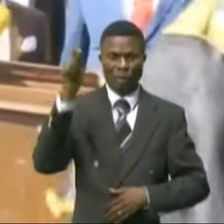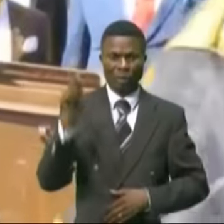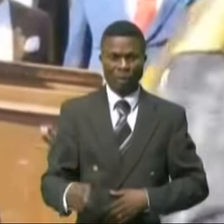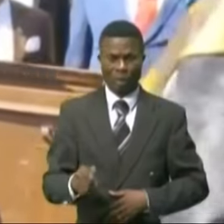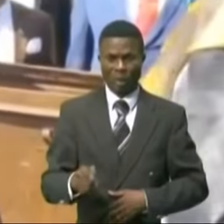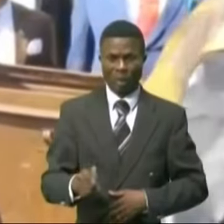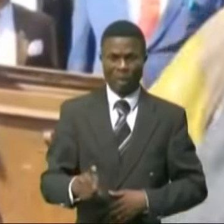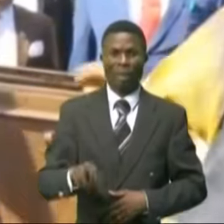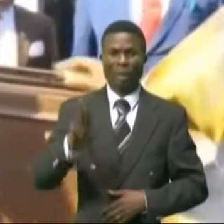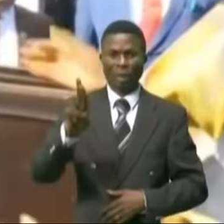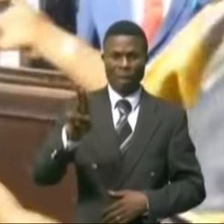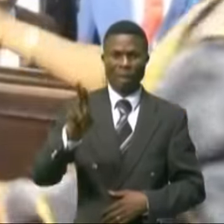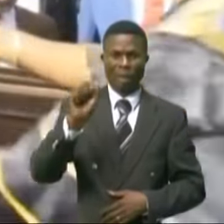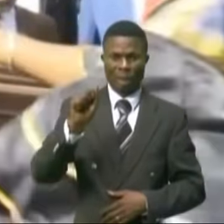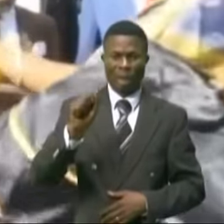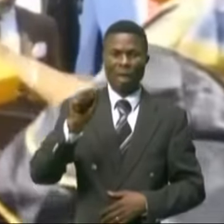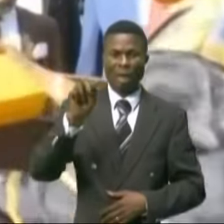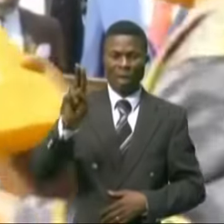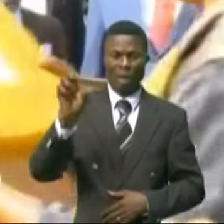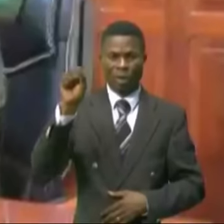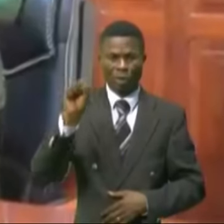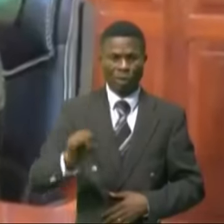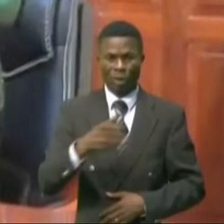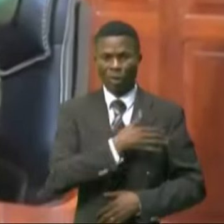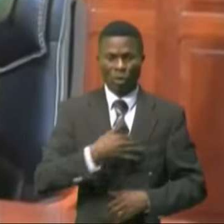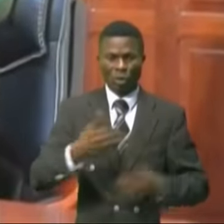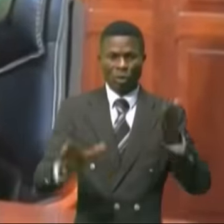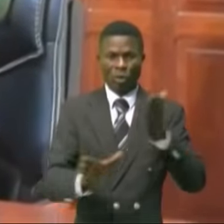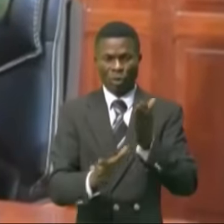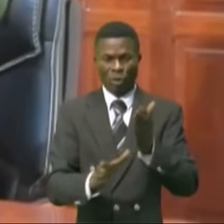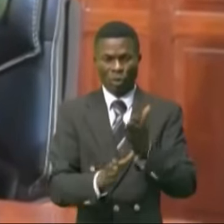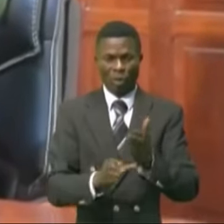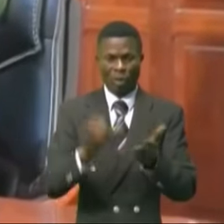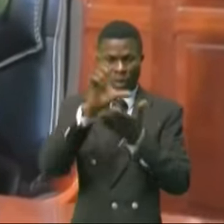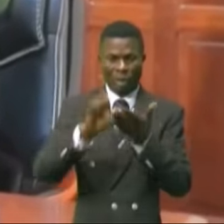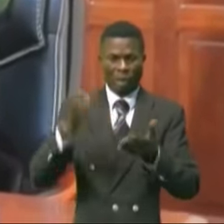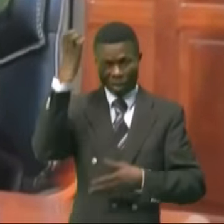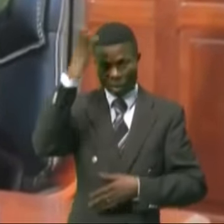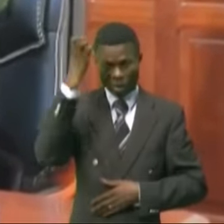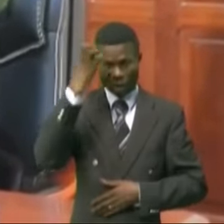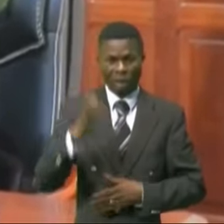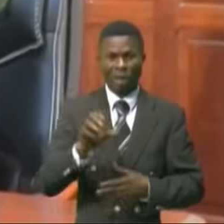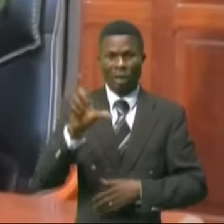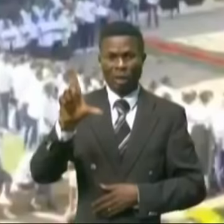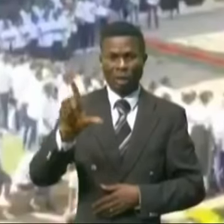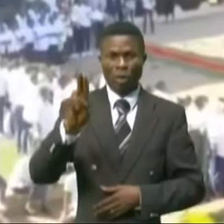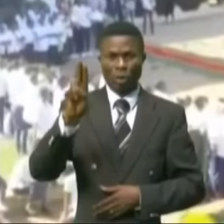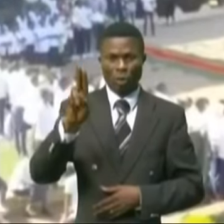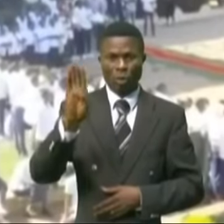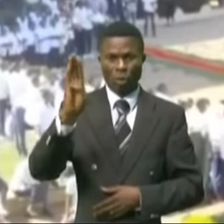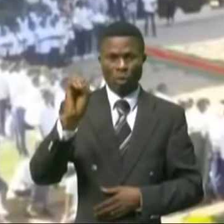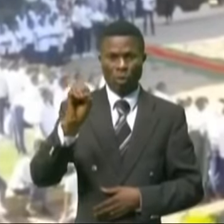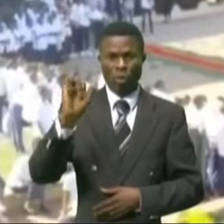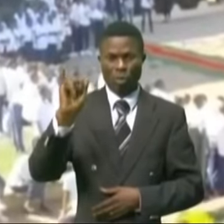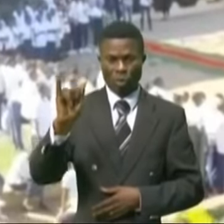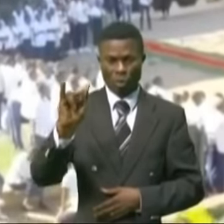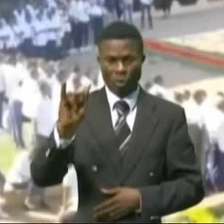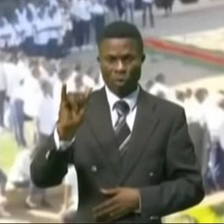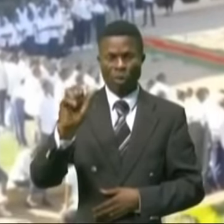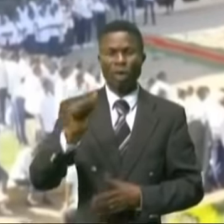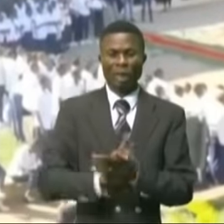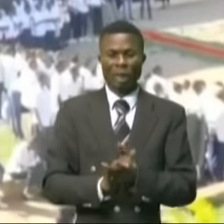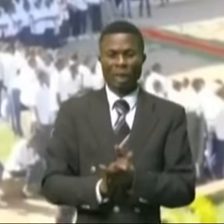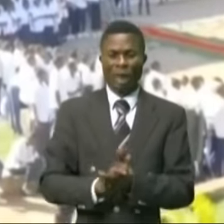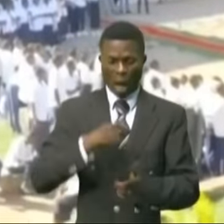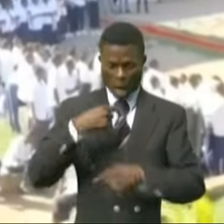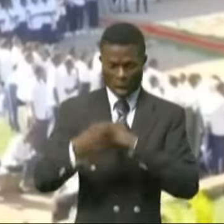Raoul Tchalo qui a procédé au nom de son titulaire, le lieutenant général Johnny Luboyan Kachama, au lancement officiel de cette 7e